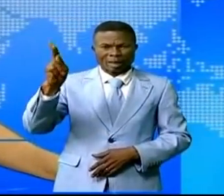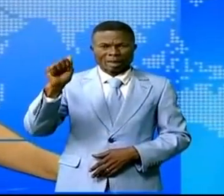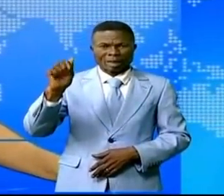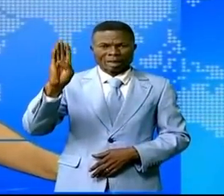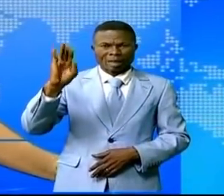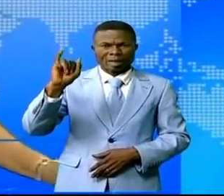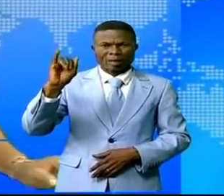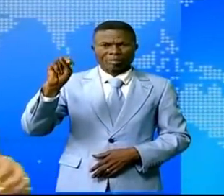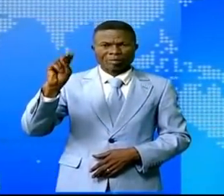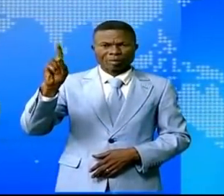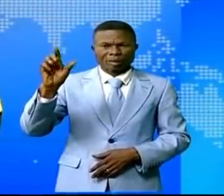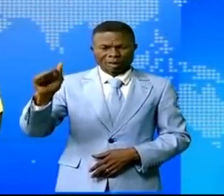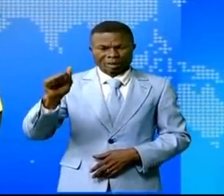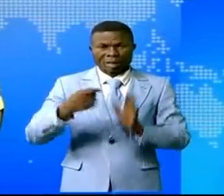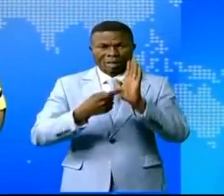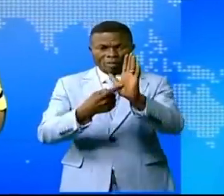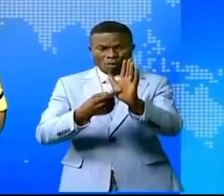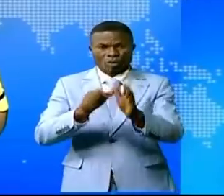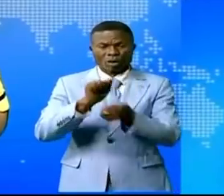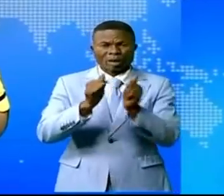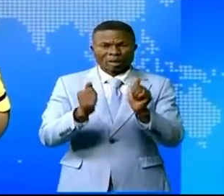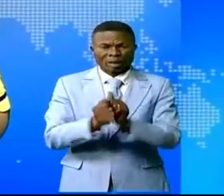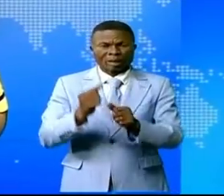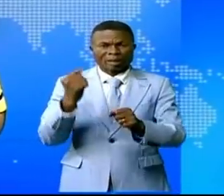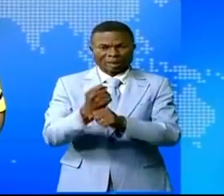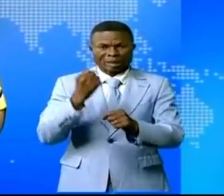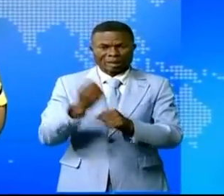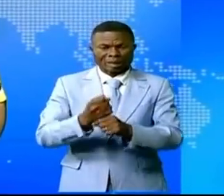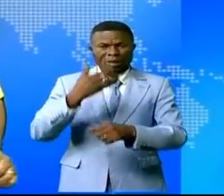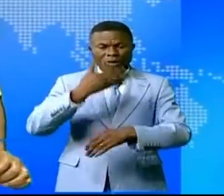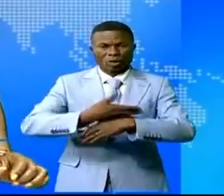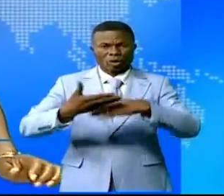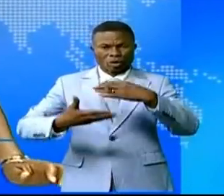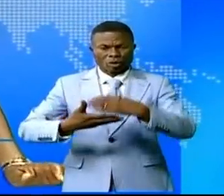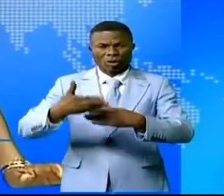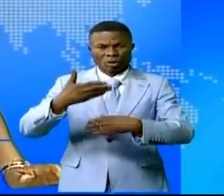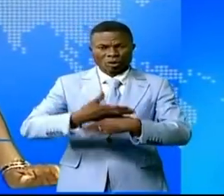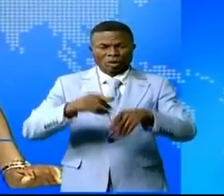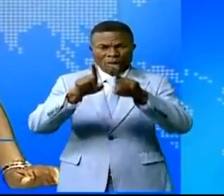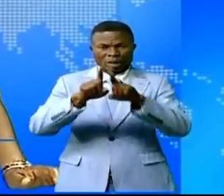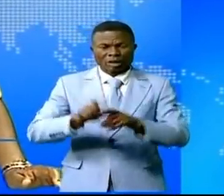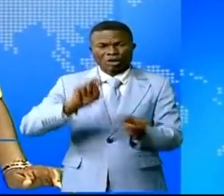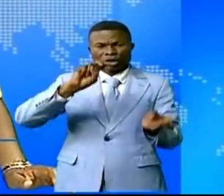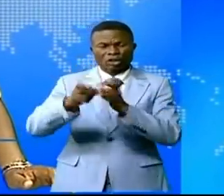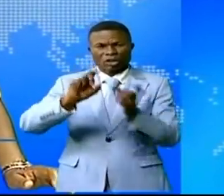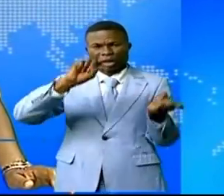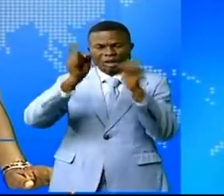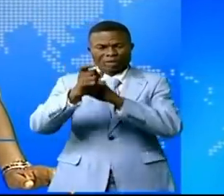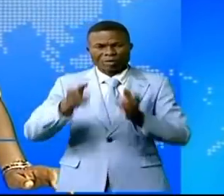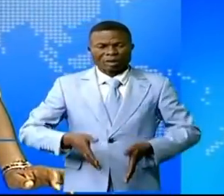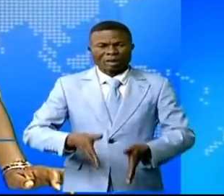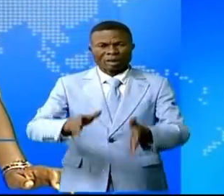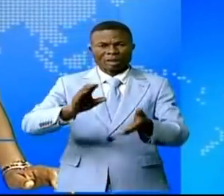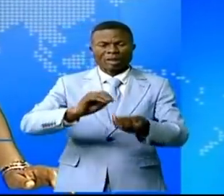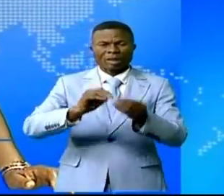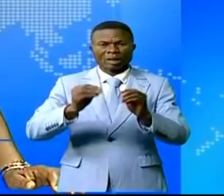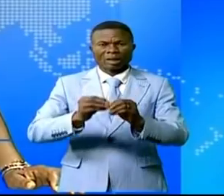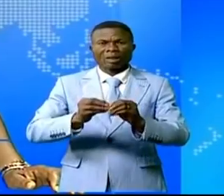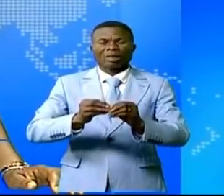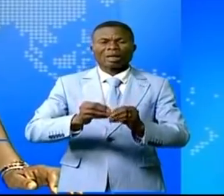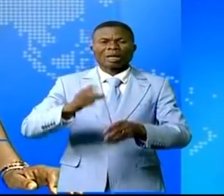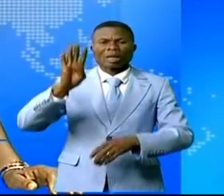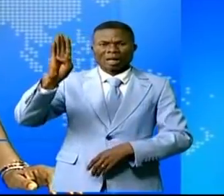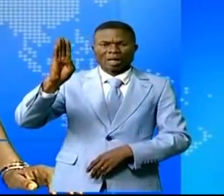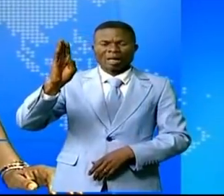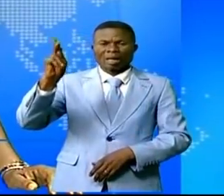ce reportage l'évolution de travaux de construction et de modernisation de la voirie urbaine de Kabinda